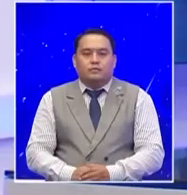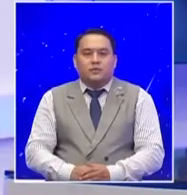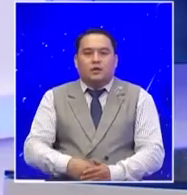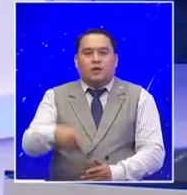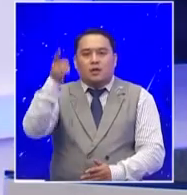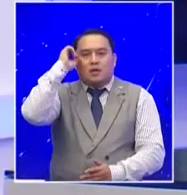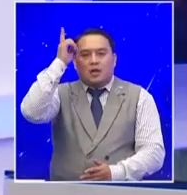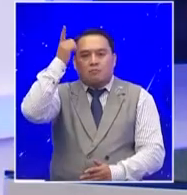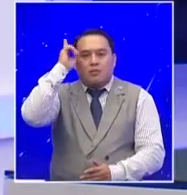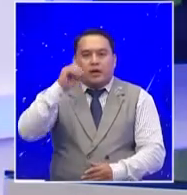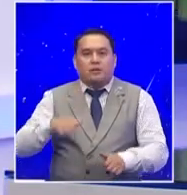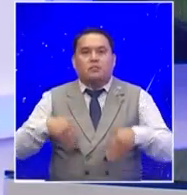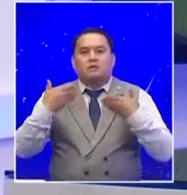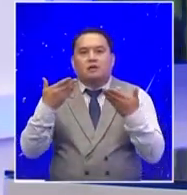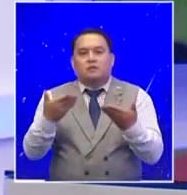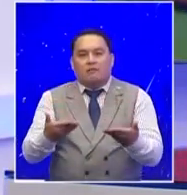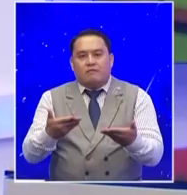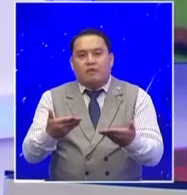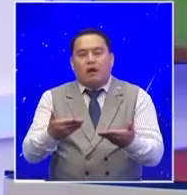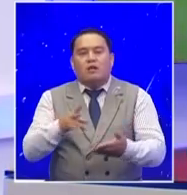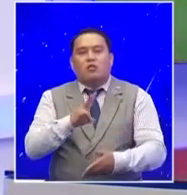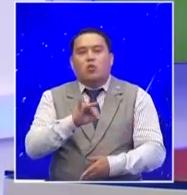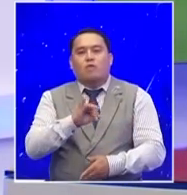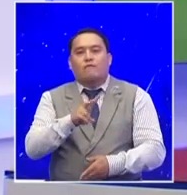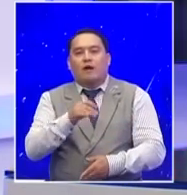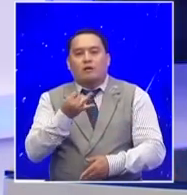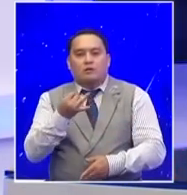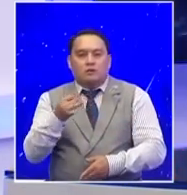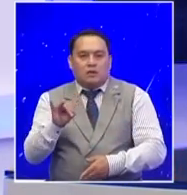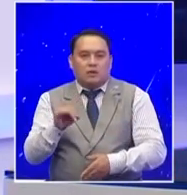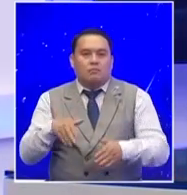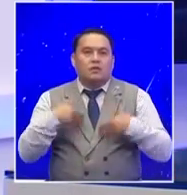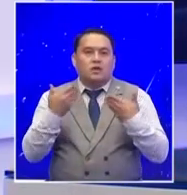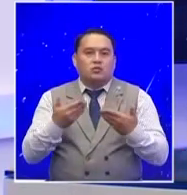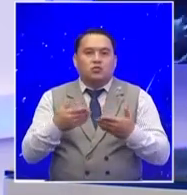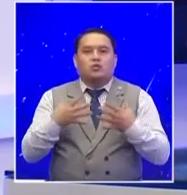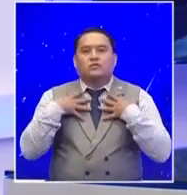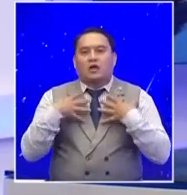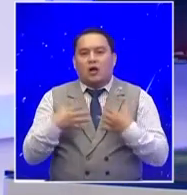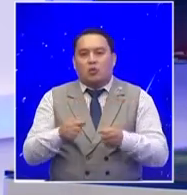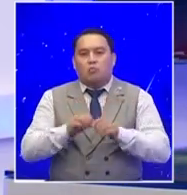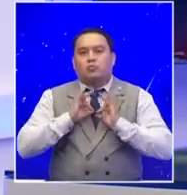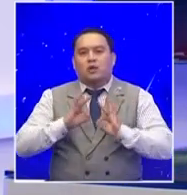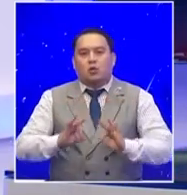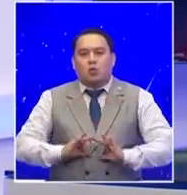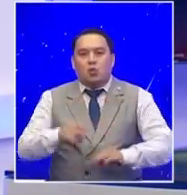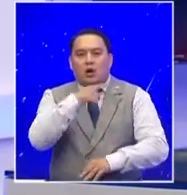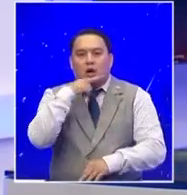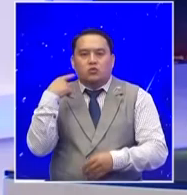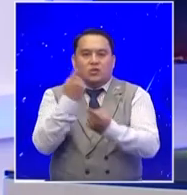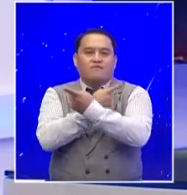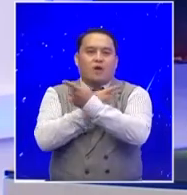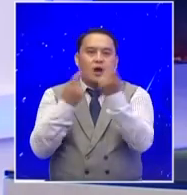Берлин готов предоставить данные о состоянии Навального. Управление юстиции Берлина поручило столичной прокуратуре передать и России